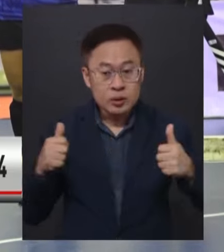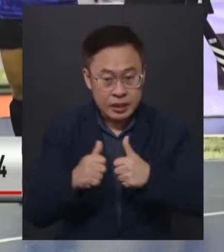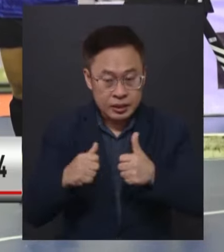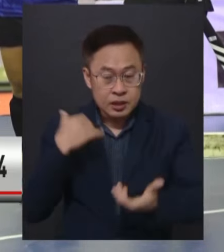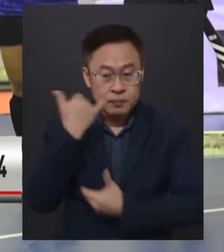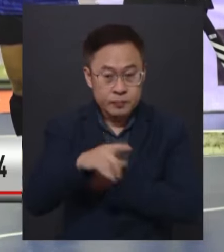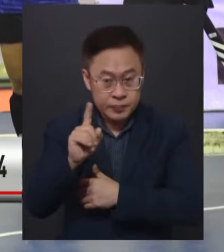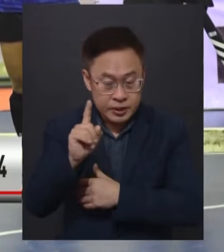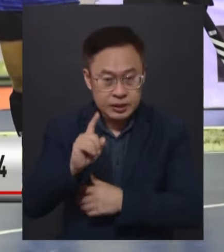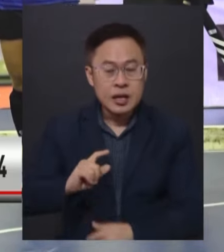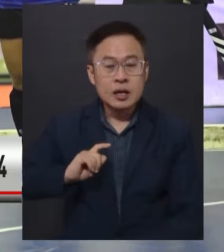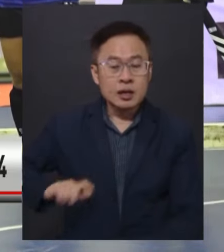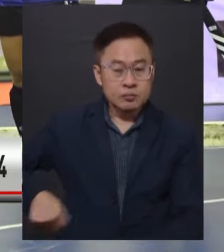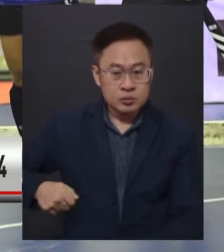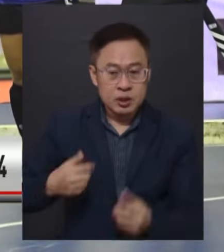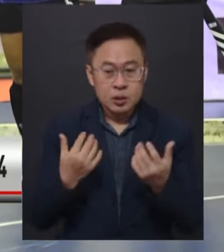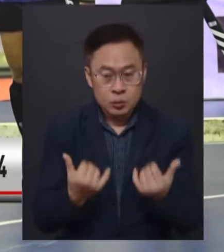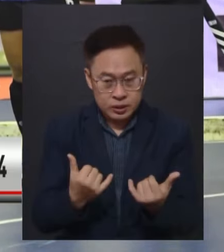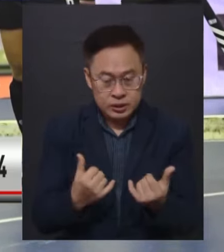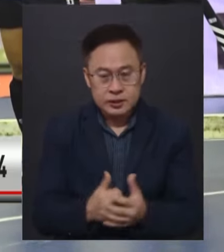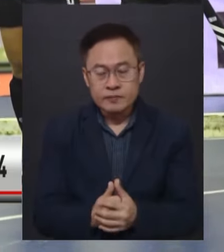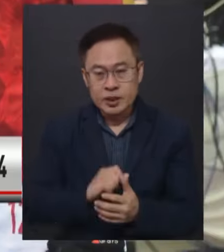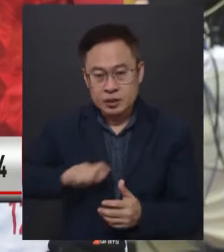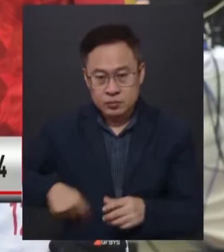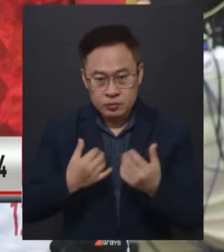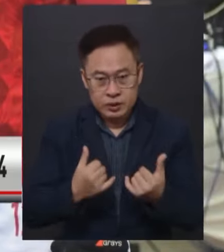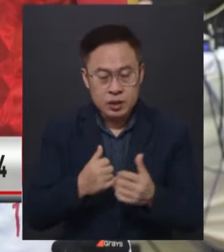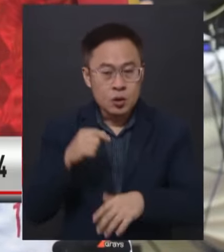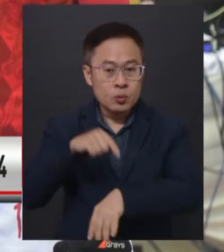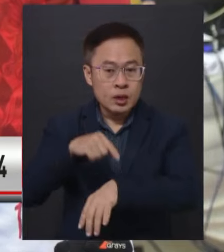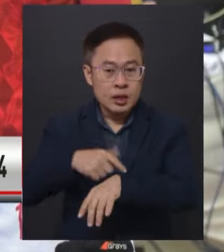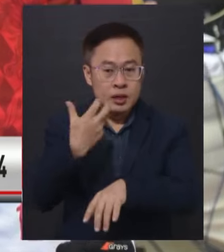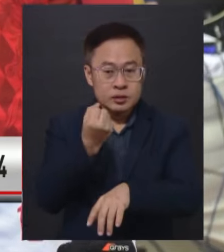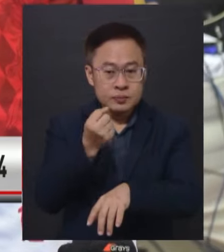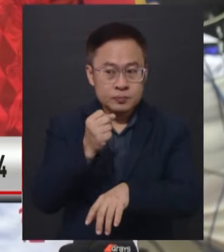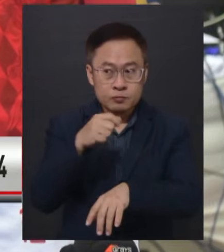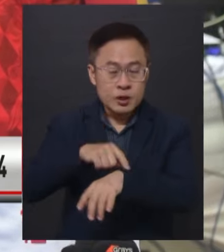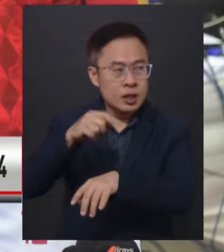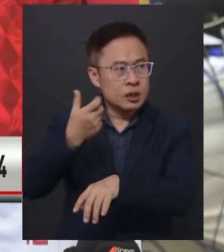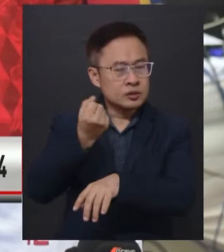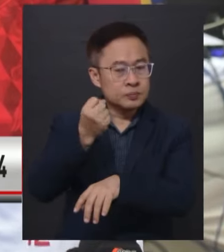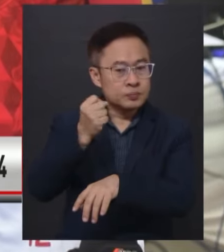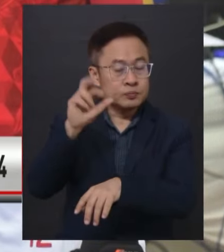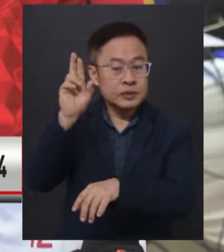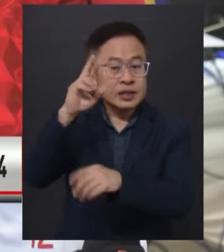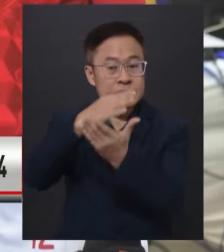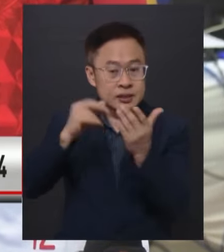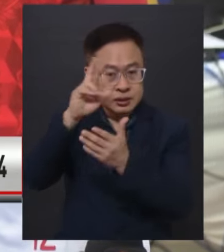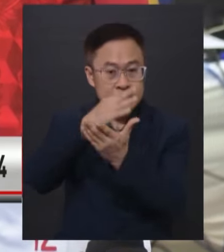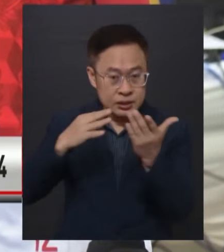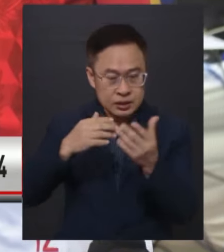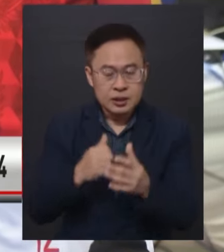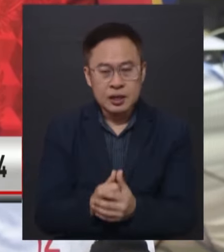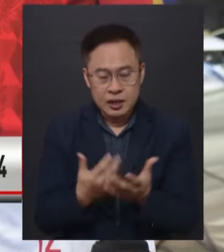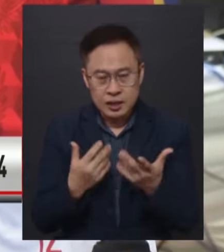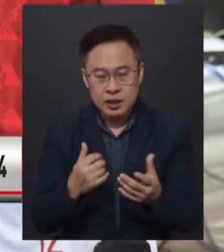สนามกันในวันนี้นะคะโดยจะลงสนามพบกับกัมพูชาในช่วงเวลา 12:30นซึ่งในช่วงค่ำสาวไทยก็